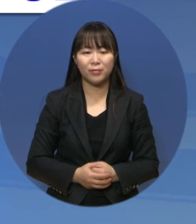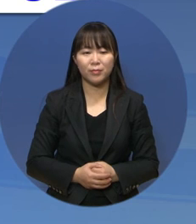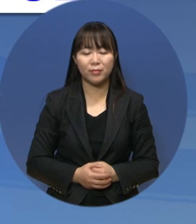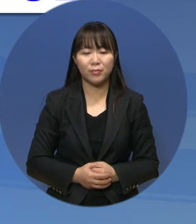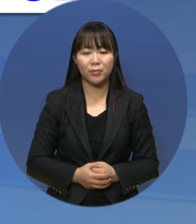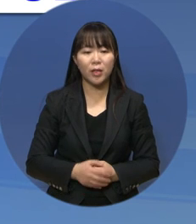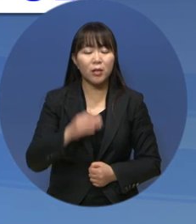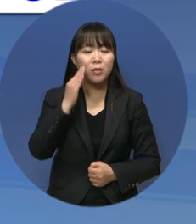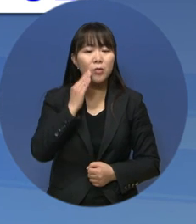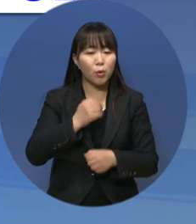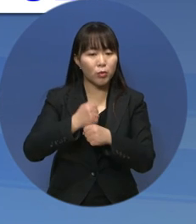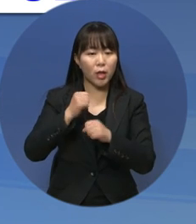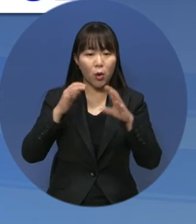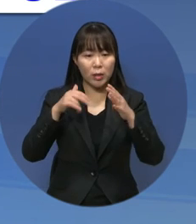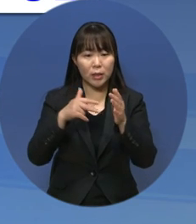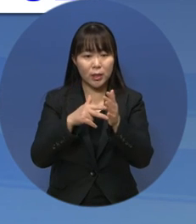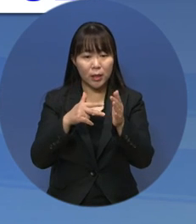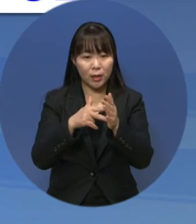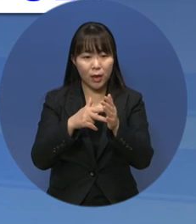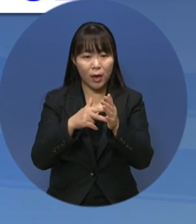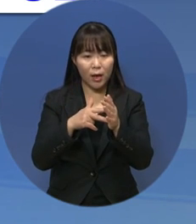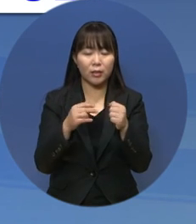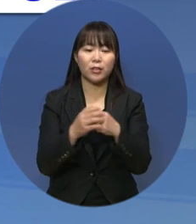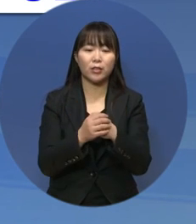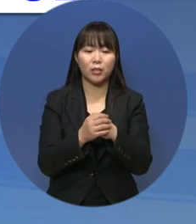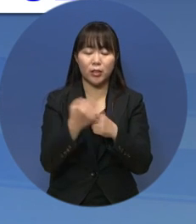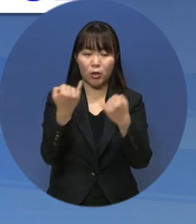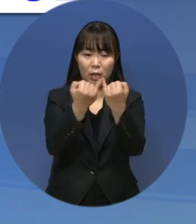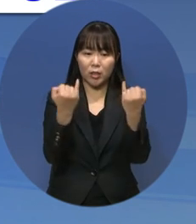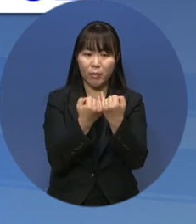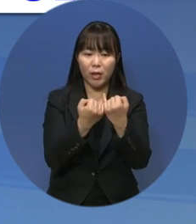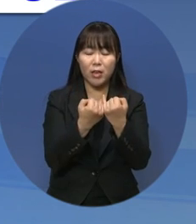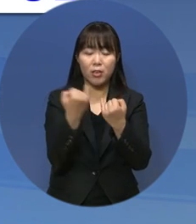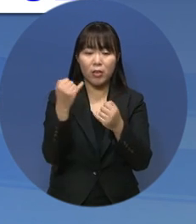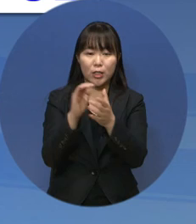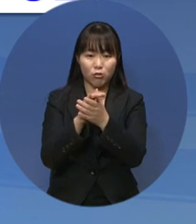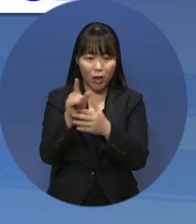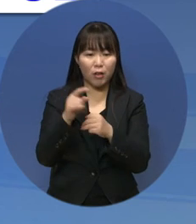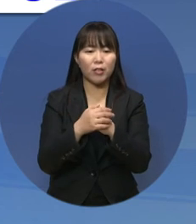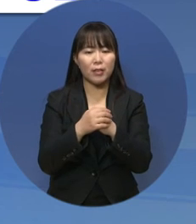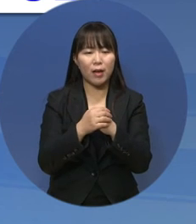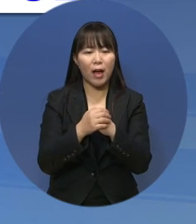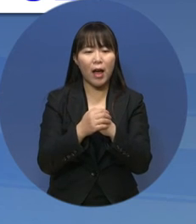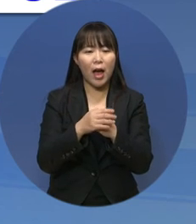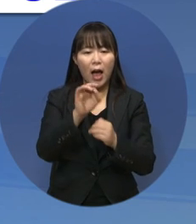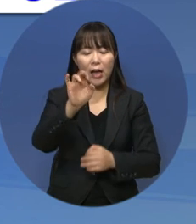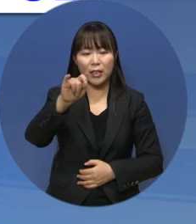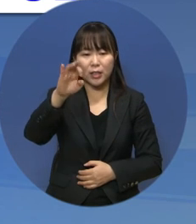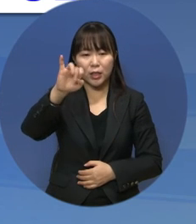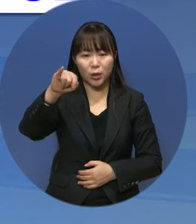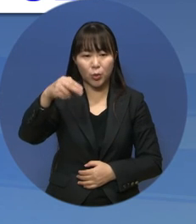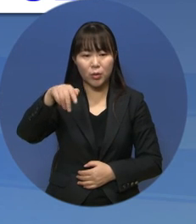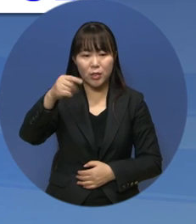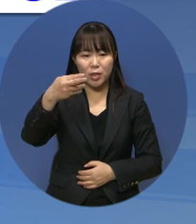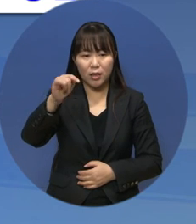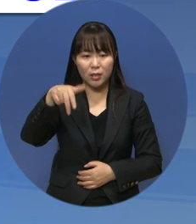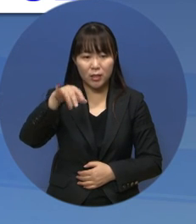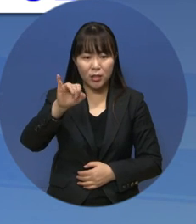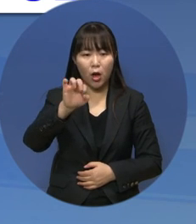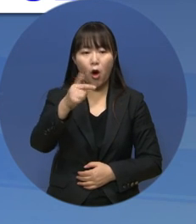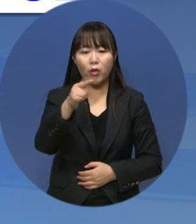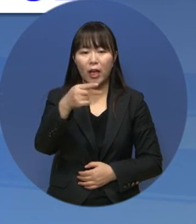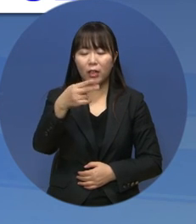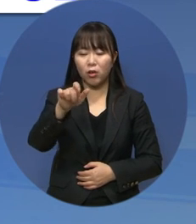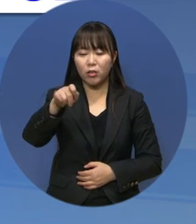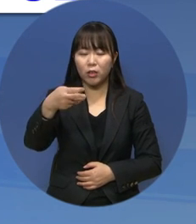초록우산 어린이 세다는 걸 그룹 여자친구와 착한 기부 챌린지 콘텐츠 아이돌 챌린지 언어 더 클래스를